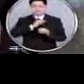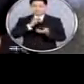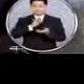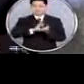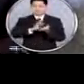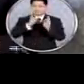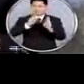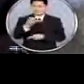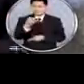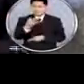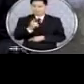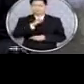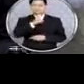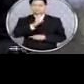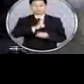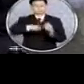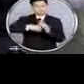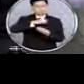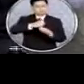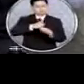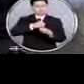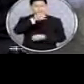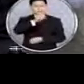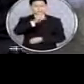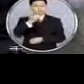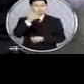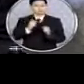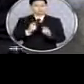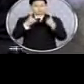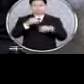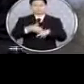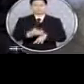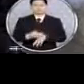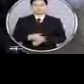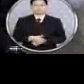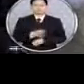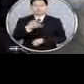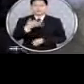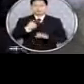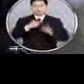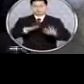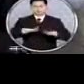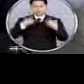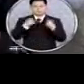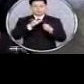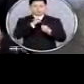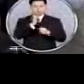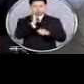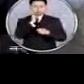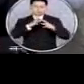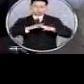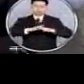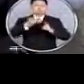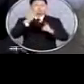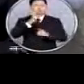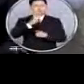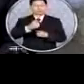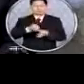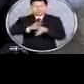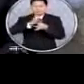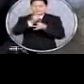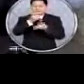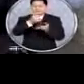是不是到了需要做一个调整，但是大幅涨价的机会是不大，因为我们现在走的路是很稳健，所以即使有应该也是